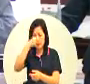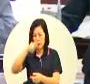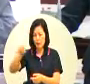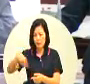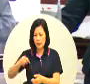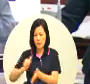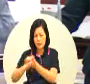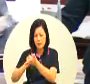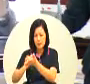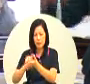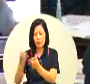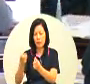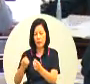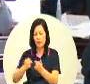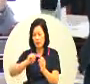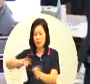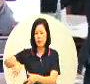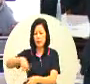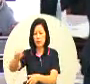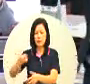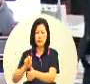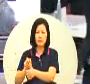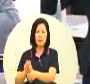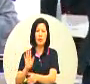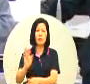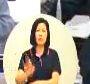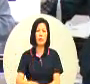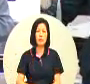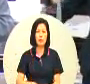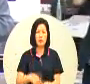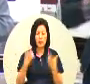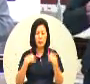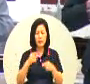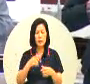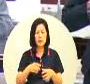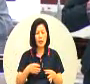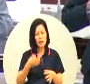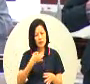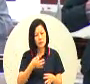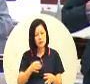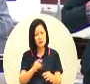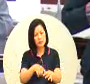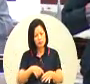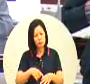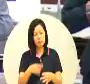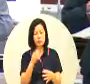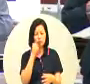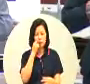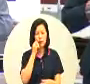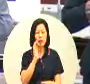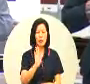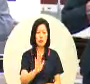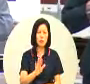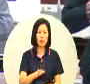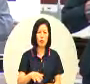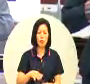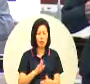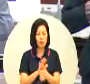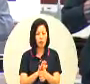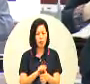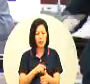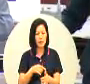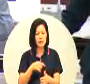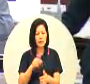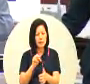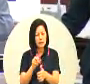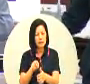啊，弃养。当然有一些是因为他本身经济有困难，或许这个部分我们也体谅他生存上不易呀、啊